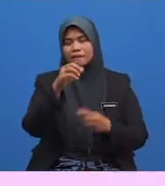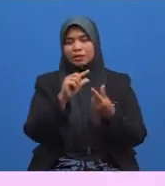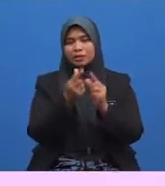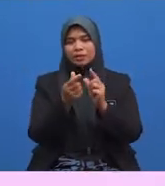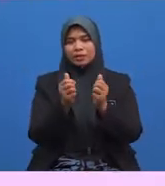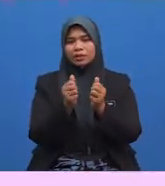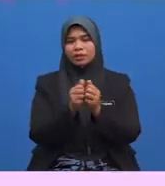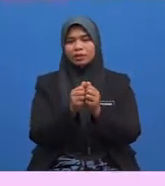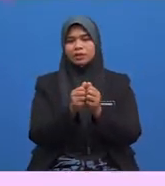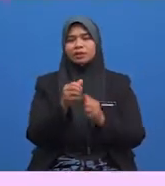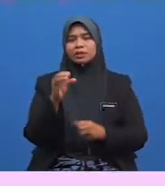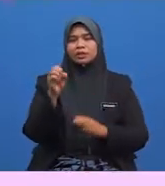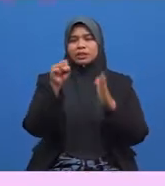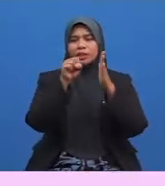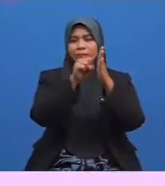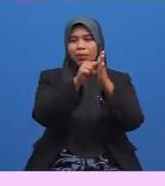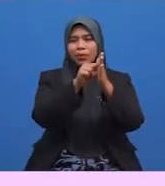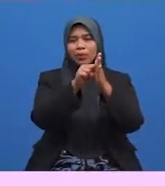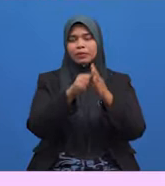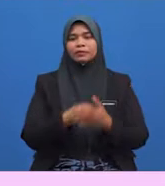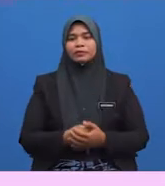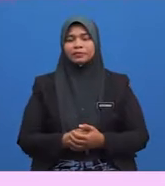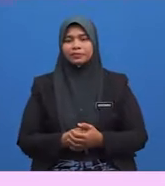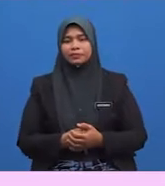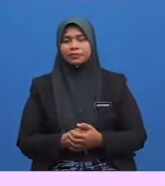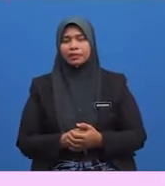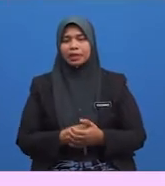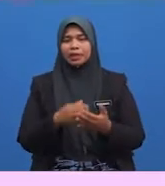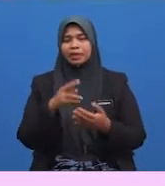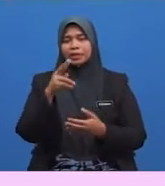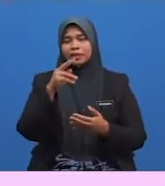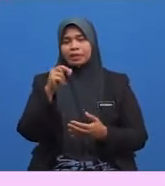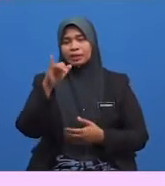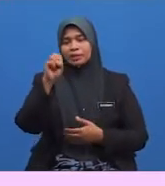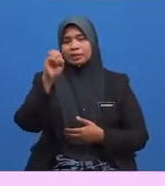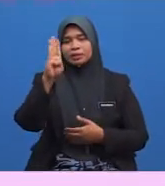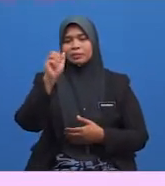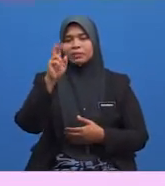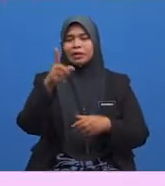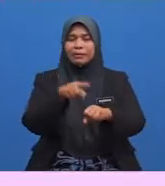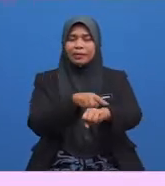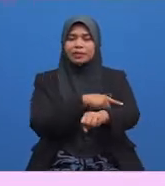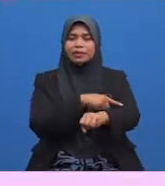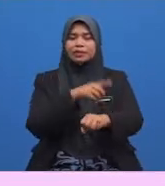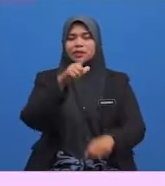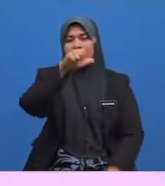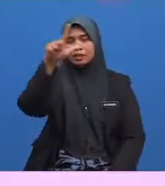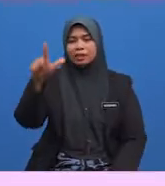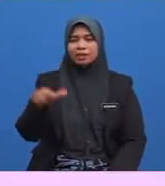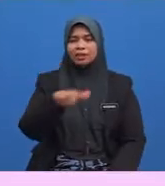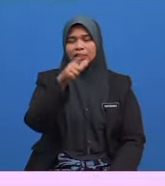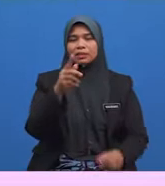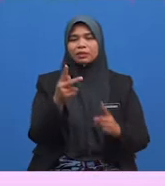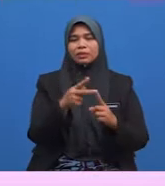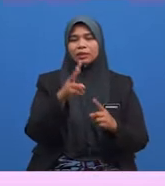dengan simbol theta. Oleh itu, nisbah panjang lilitan bulatan kepada 2 pi